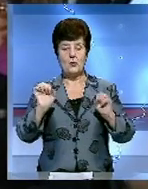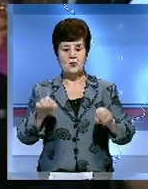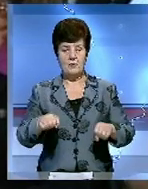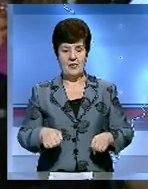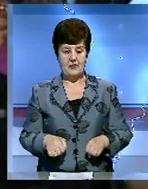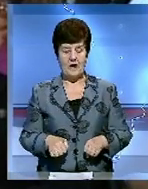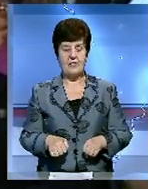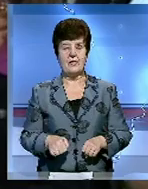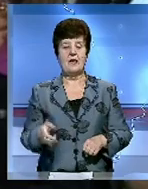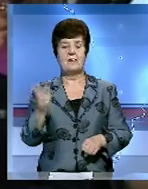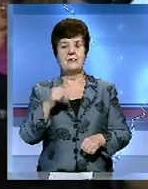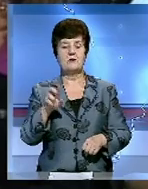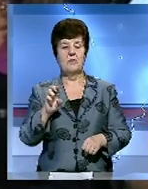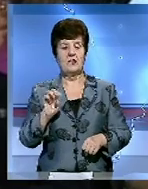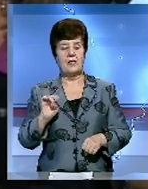indivizibilitate și